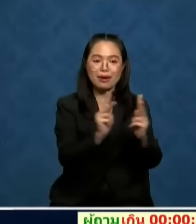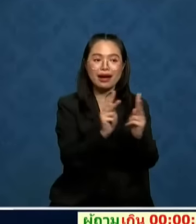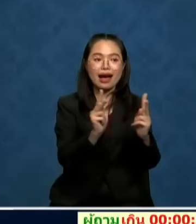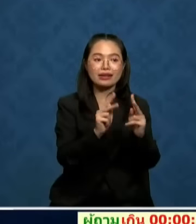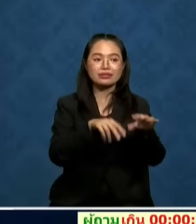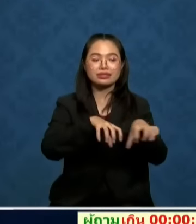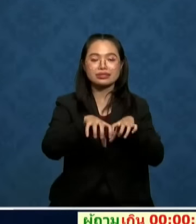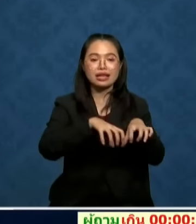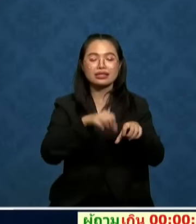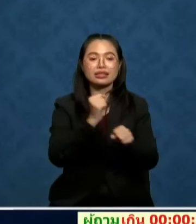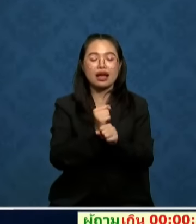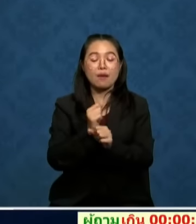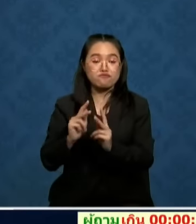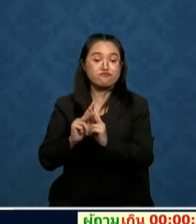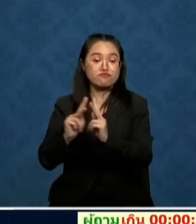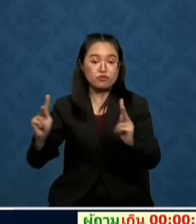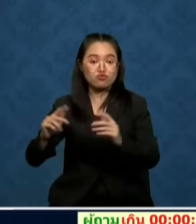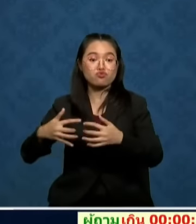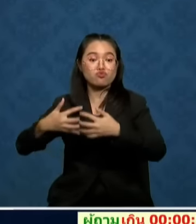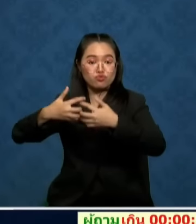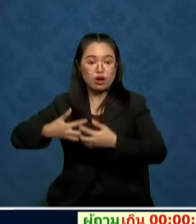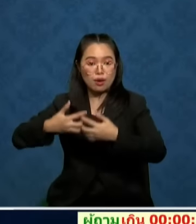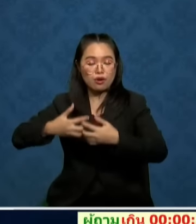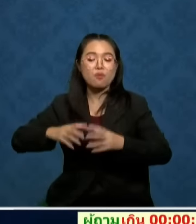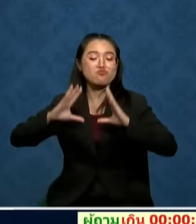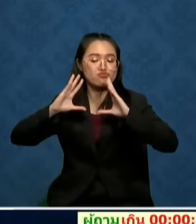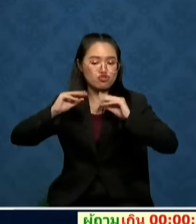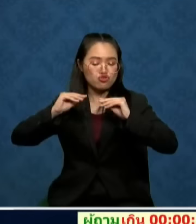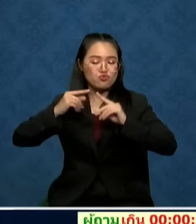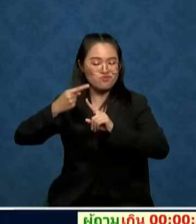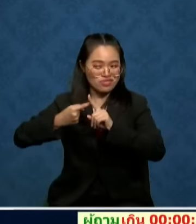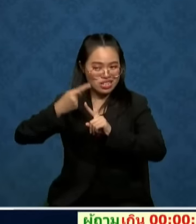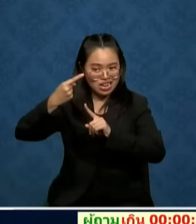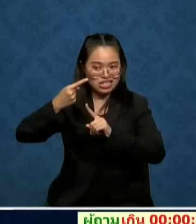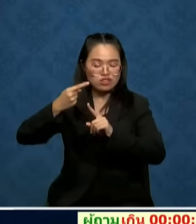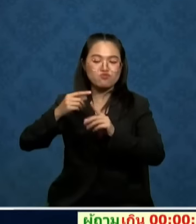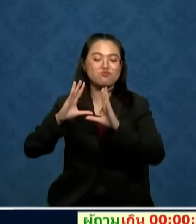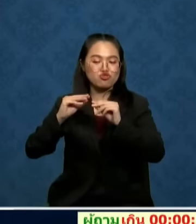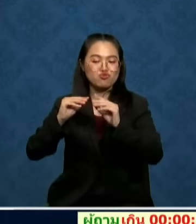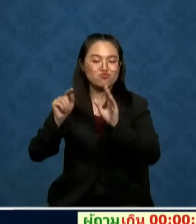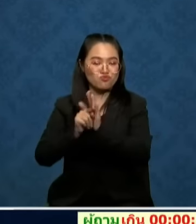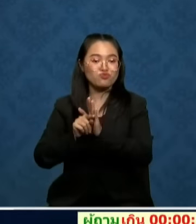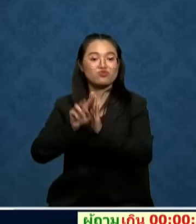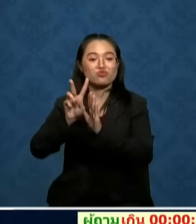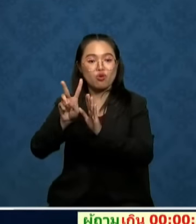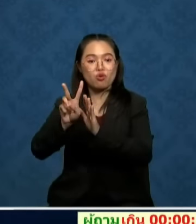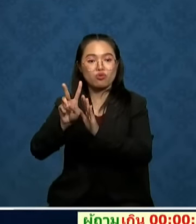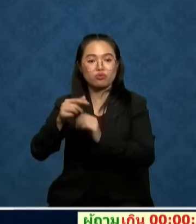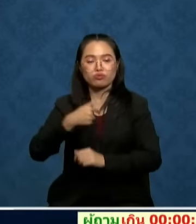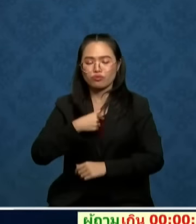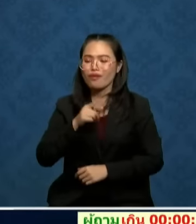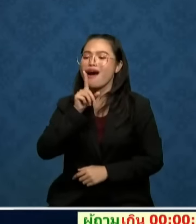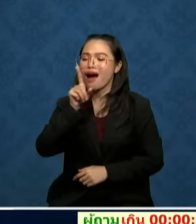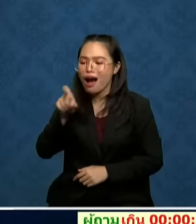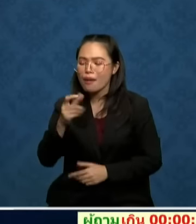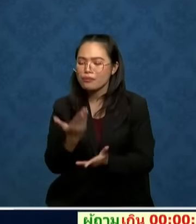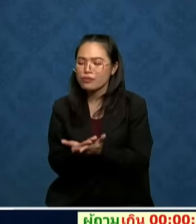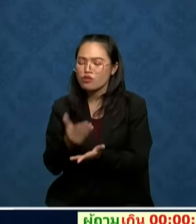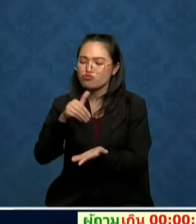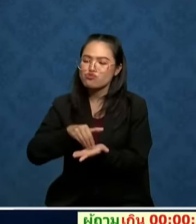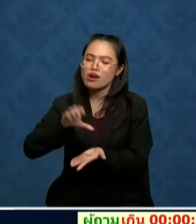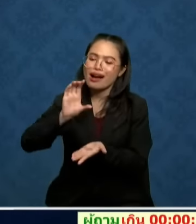ที่สุดกระทรวงอุตสาหกรรมเรามีการประชุมผู้บริหารทุก1เดือนเนี่ยอาทิตย์เว้นอาทิตย์ก็เท่ากับเดือนละ2ครั้งดิฉันมีการติดตามเรื่องงบกลางเนี่ย